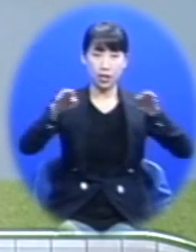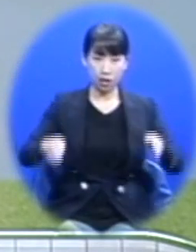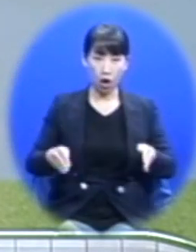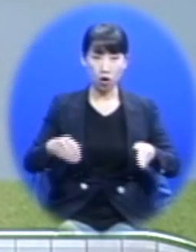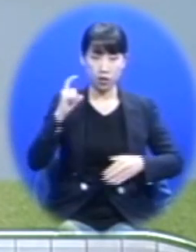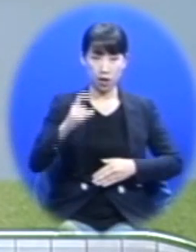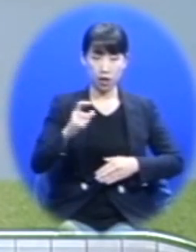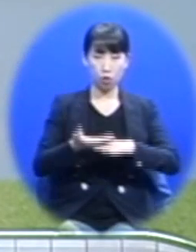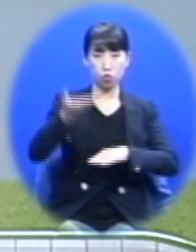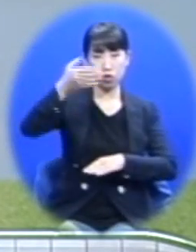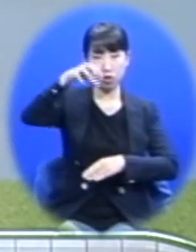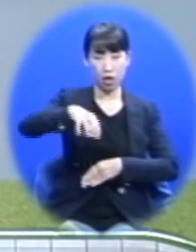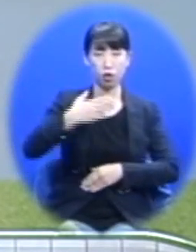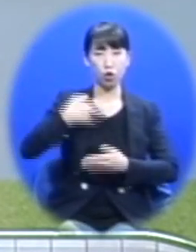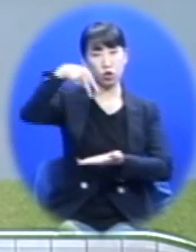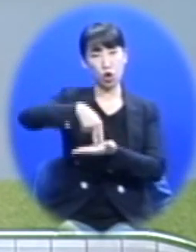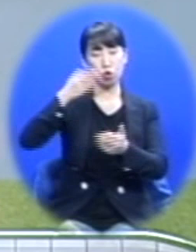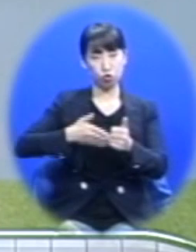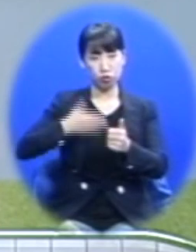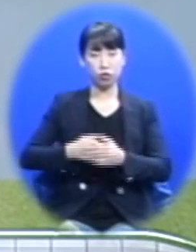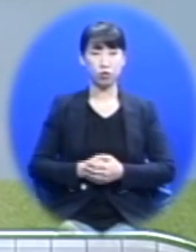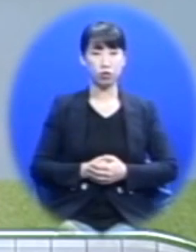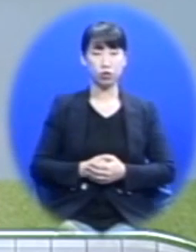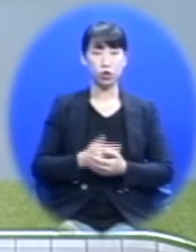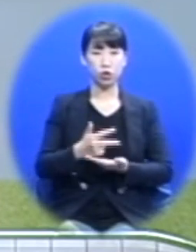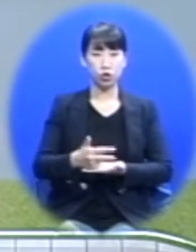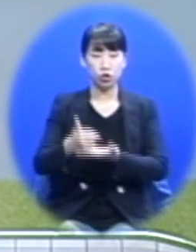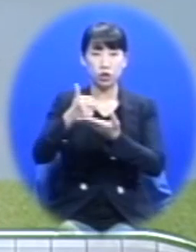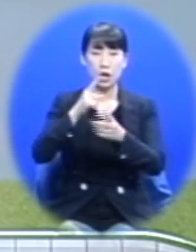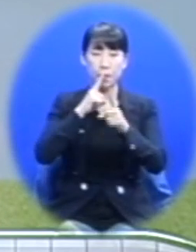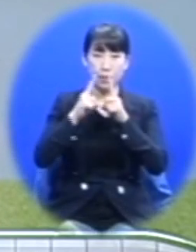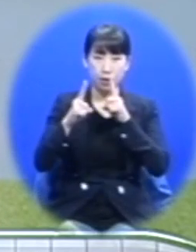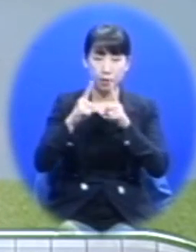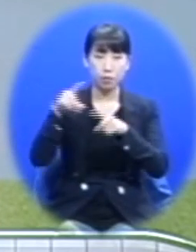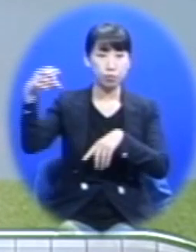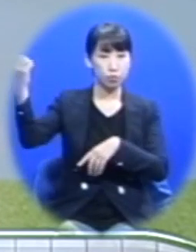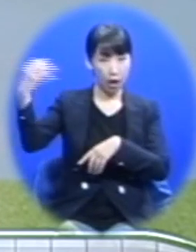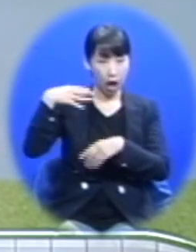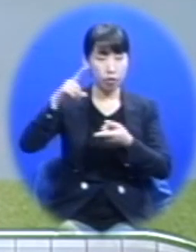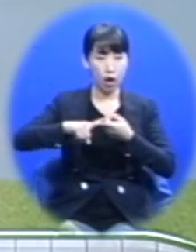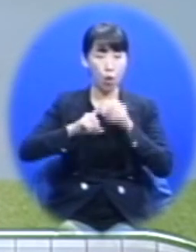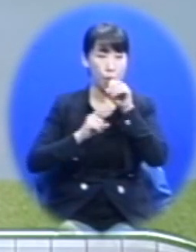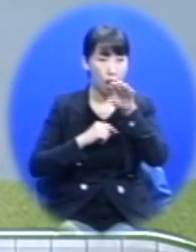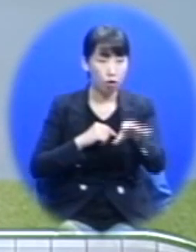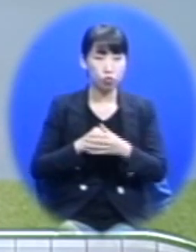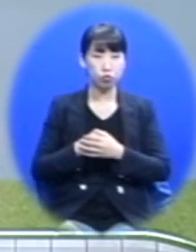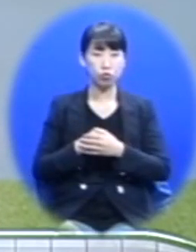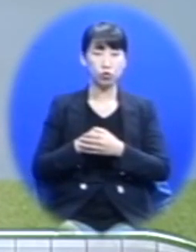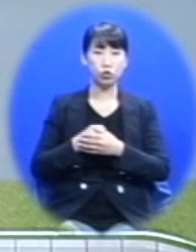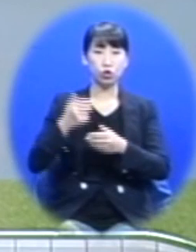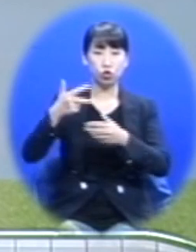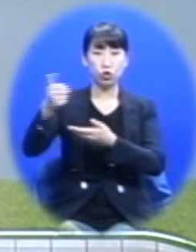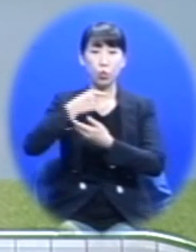원합니다. 주님의 마음으로 살고 주님의 말하려고 하시는 것으로 말하고 주님이 하시고 싶은 일을 저를